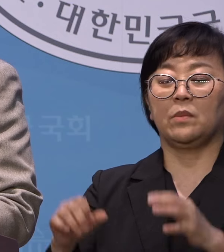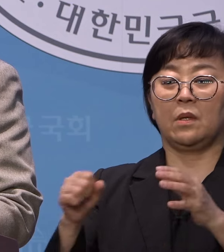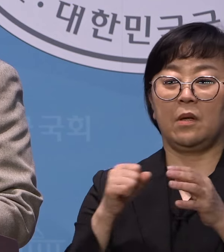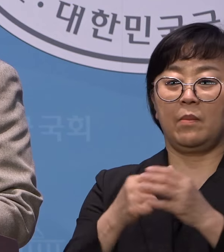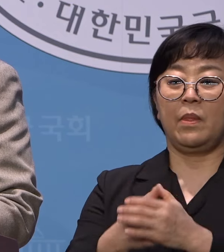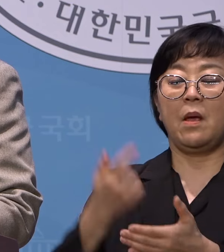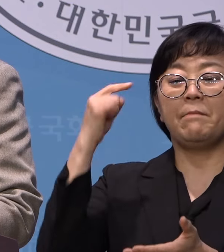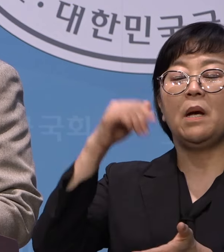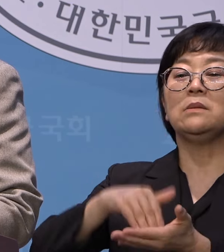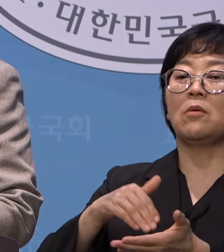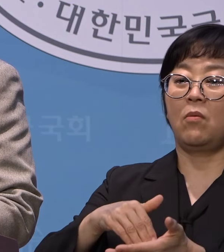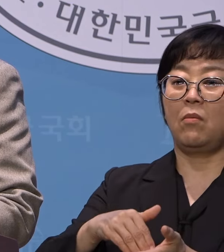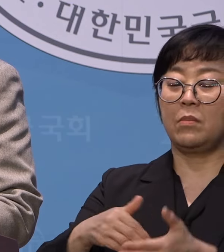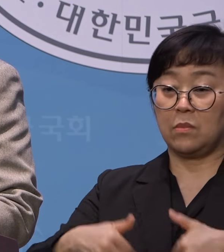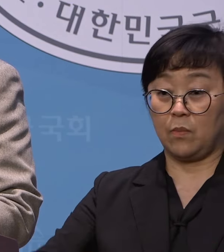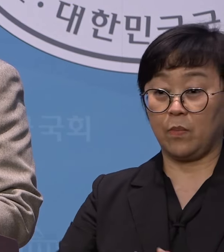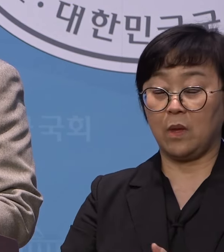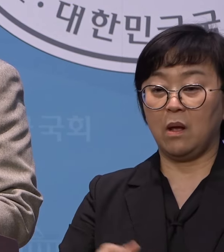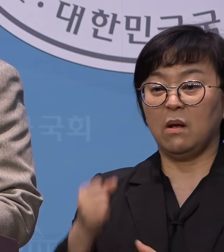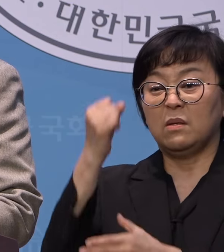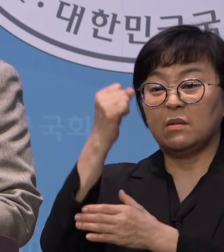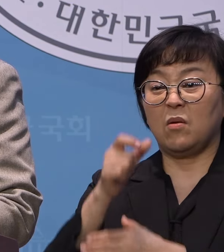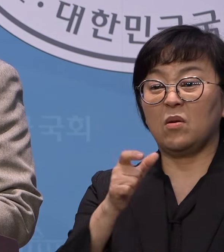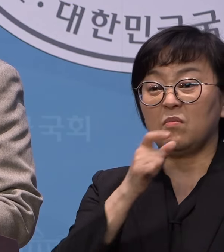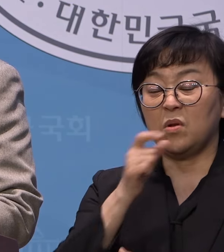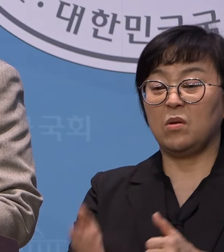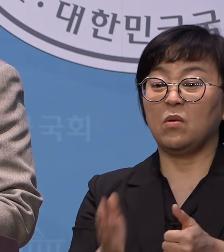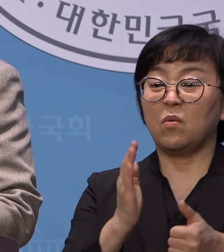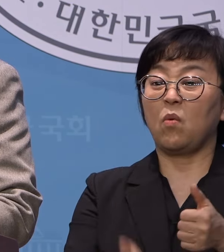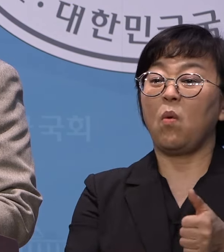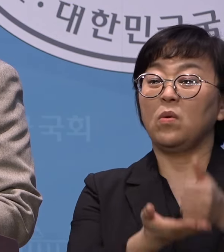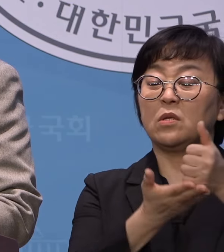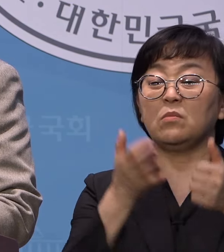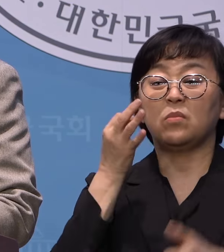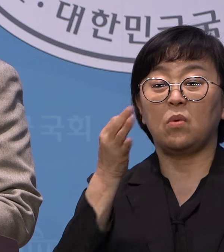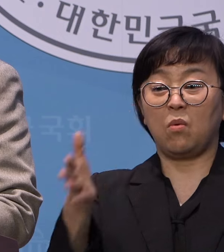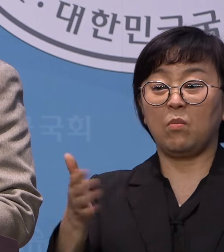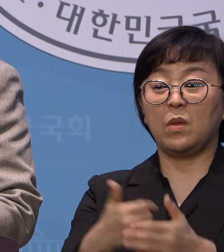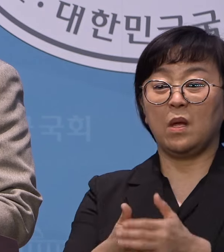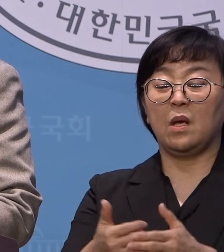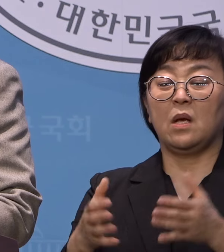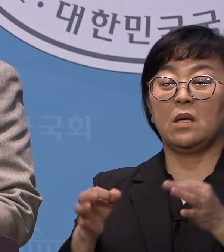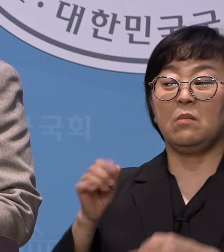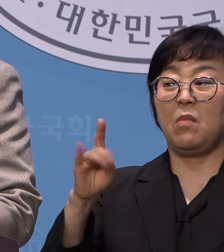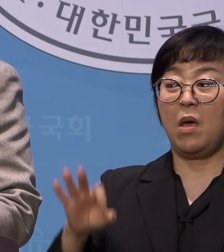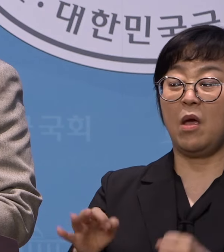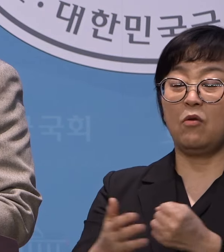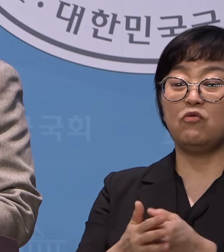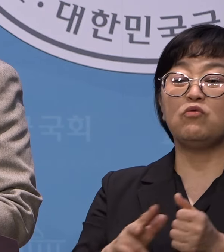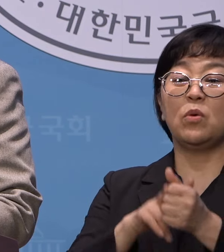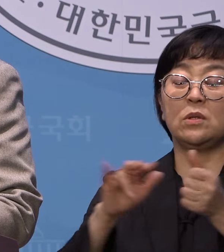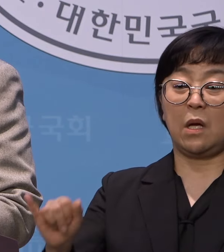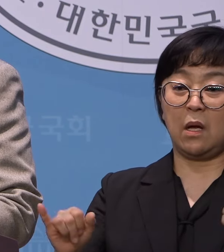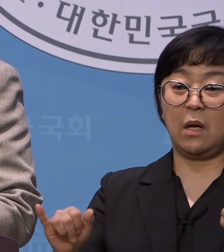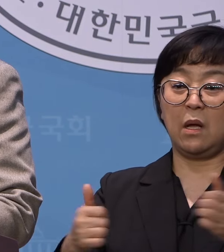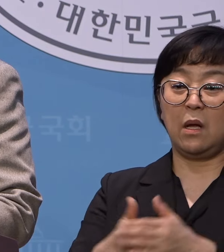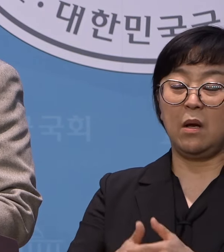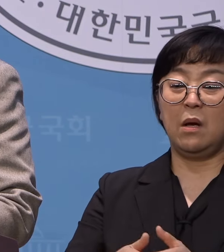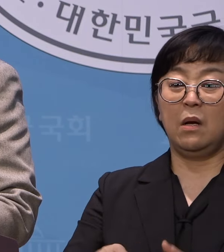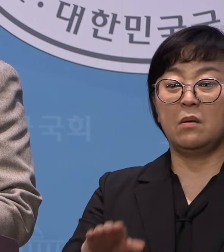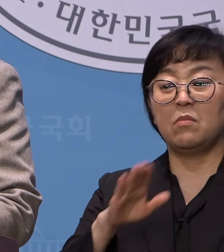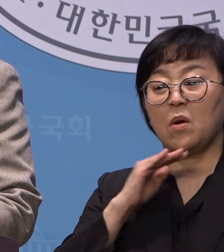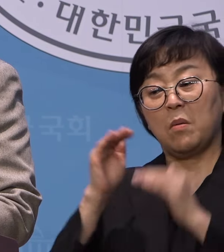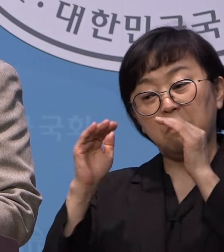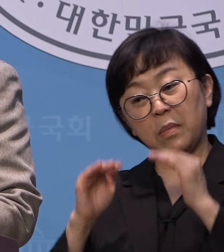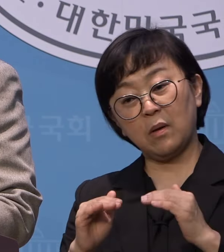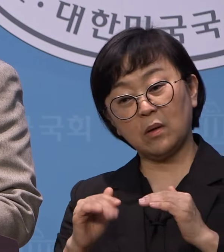국민의힘은 반성하십시오. 썩은 물 공천을 자행하니 김행 전 후보자 같은 사람도 요행을